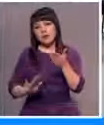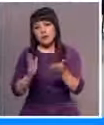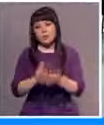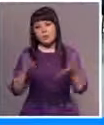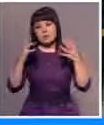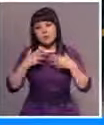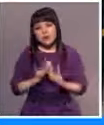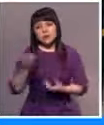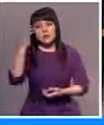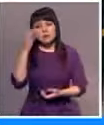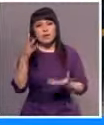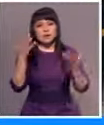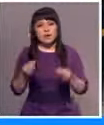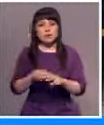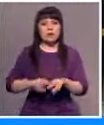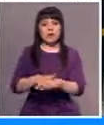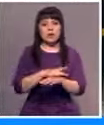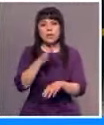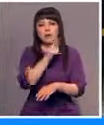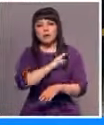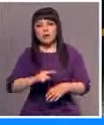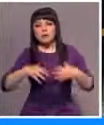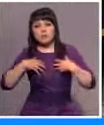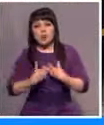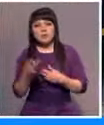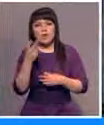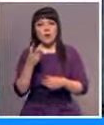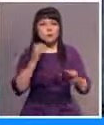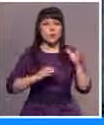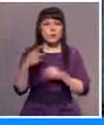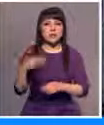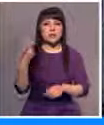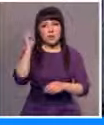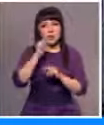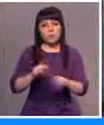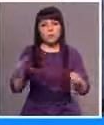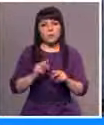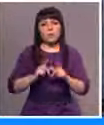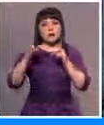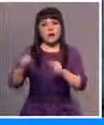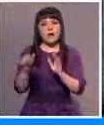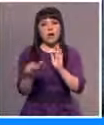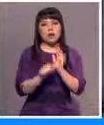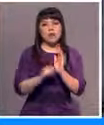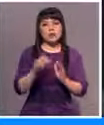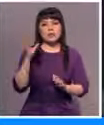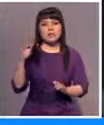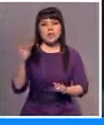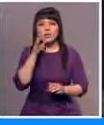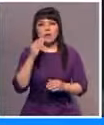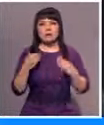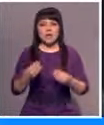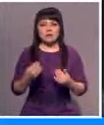қаралы кезеңде қара шаңырақтың қабырғасынан қан майданға 200 студент, 22 оқытушы аттанған. Олардың алтауы Кеңес одағының